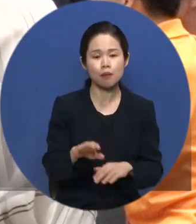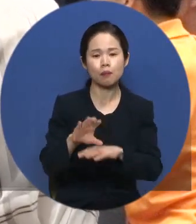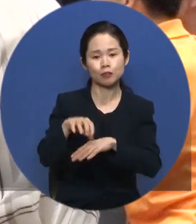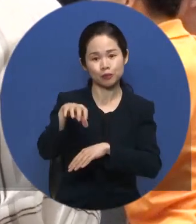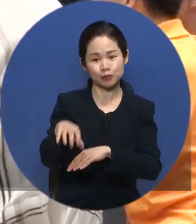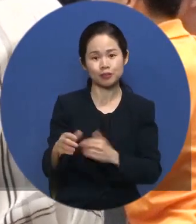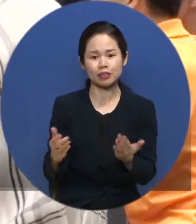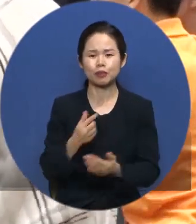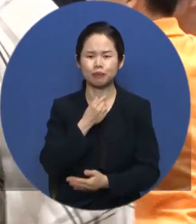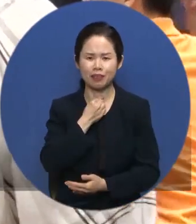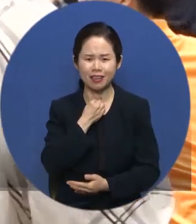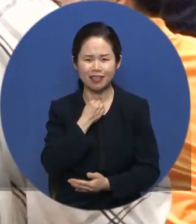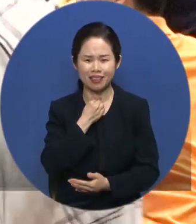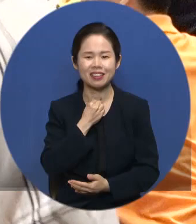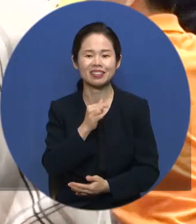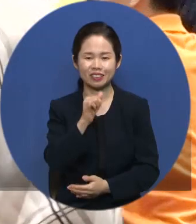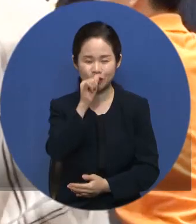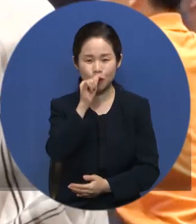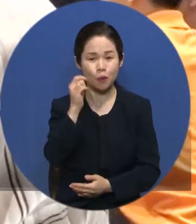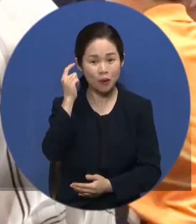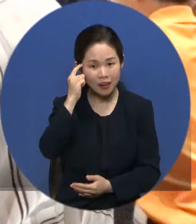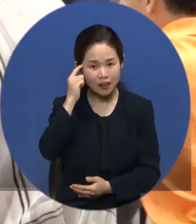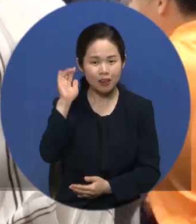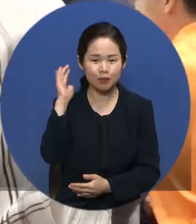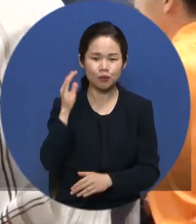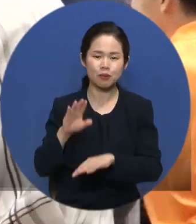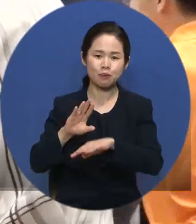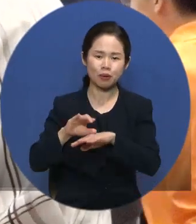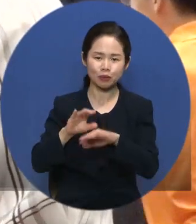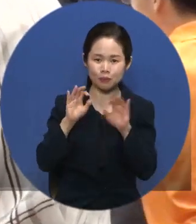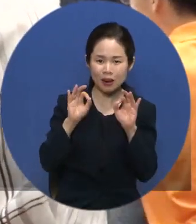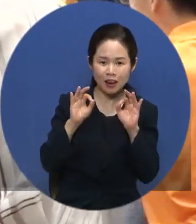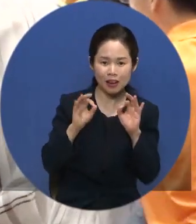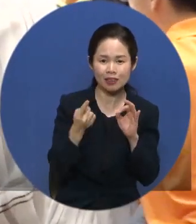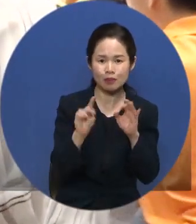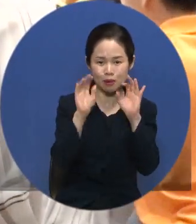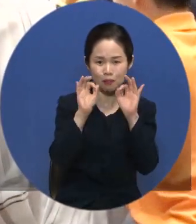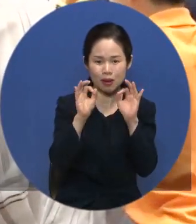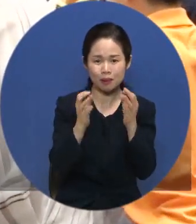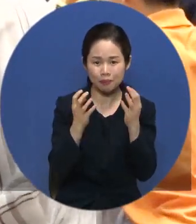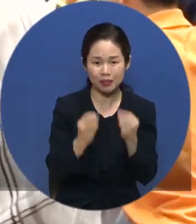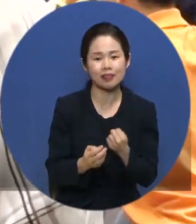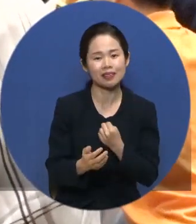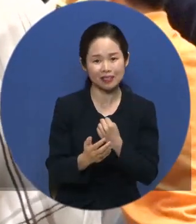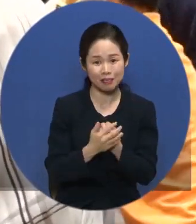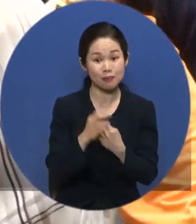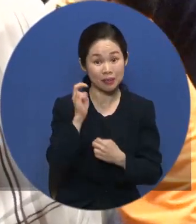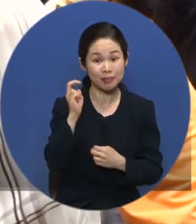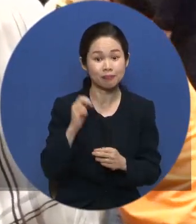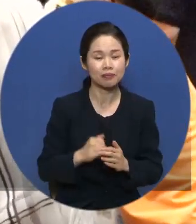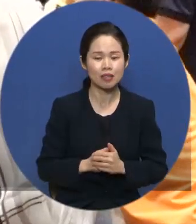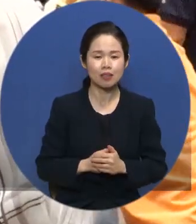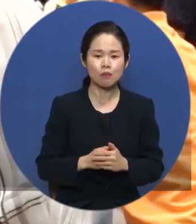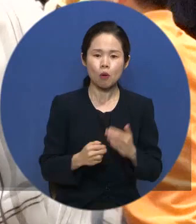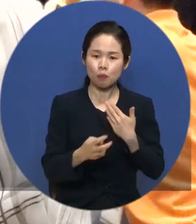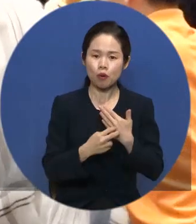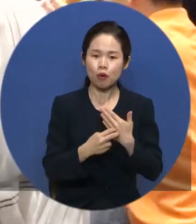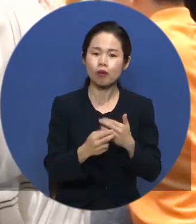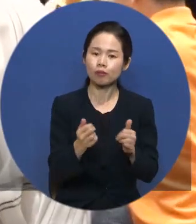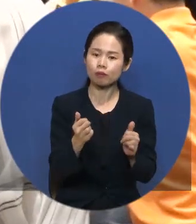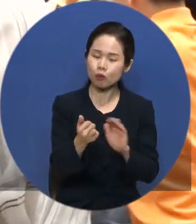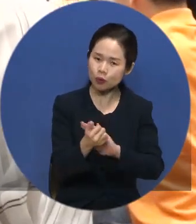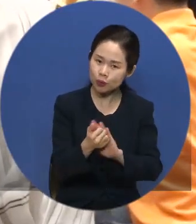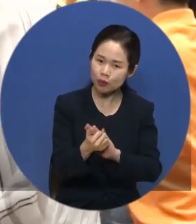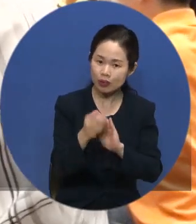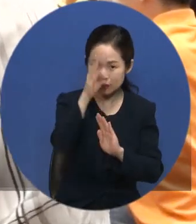아마 요즘 그거는 이제 아마 TV를 많이 보는 세대이기 때문에 그 영향을 받는 것 같고요. 또 이제 간병인이나 의료 쪽에 일하고